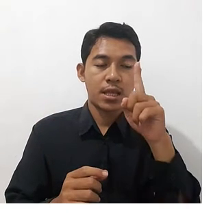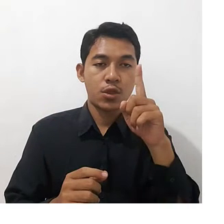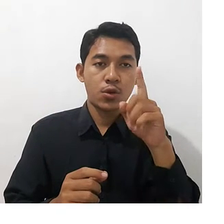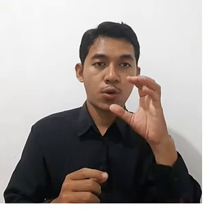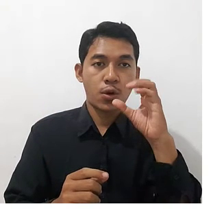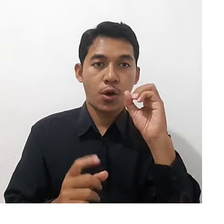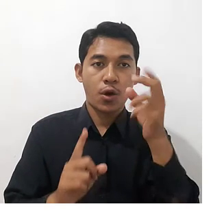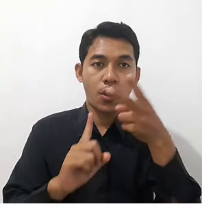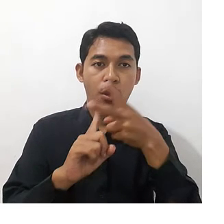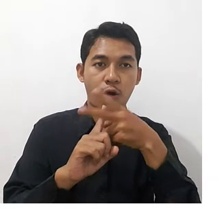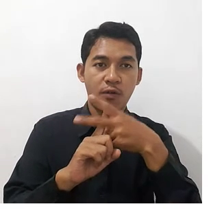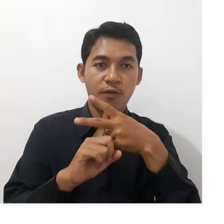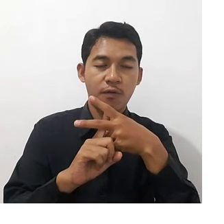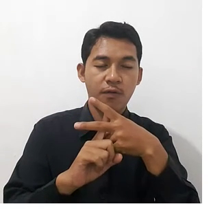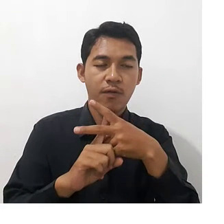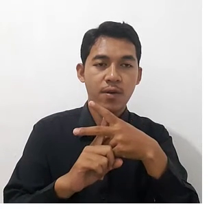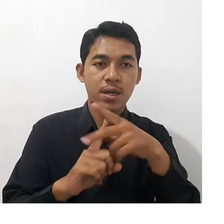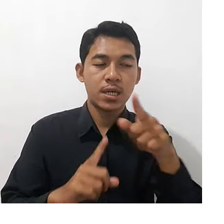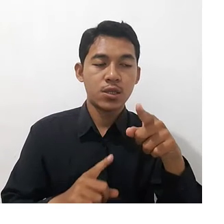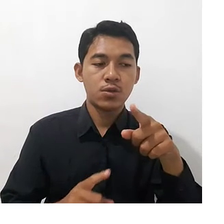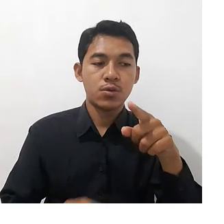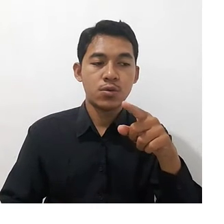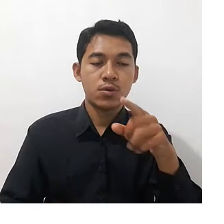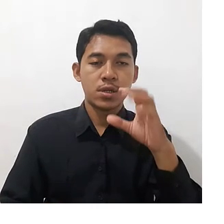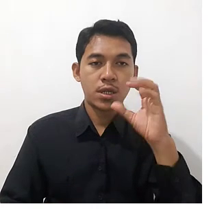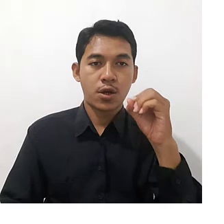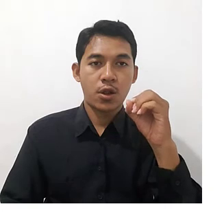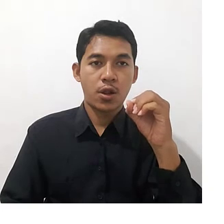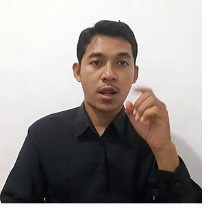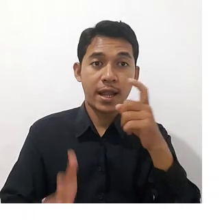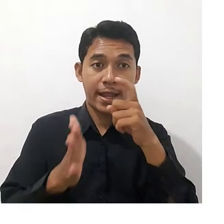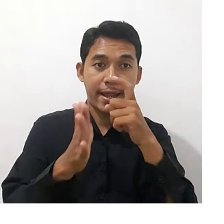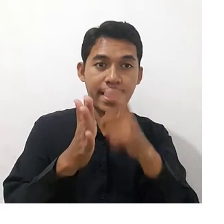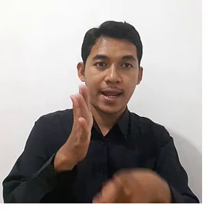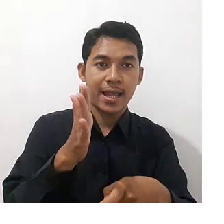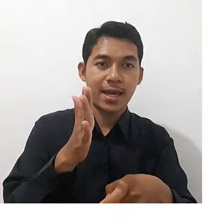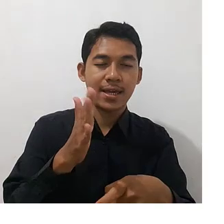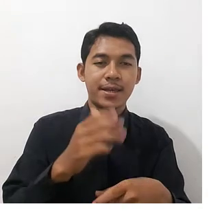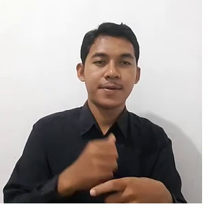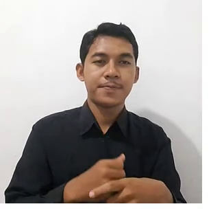kalau off, itu kita anggap sebagai nol nilainya. Nah,